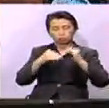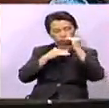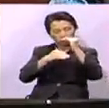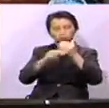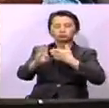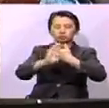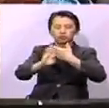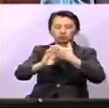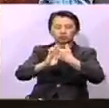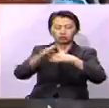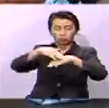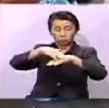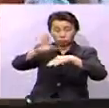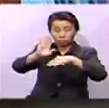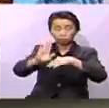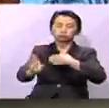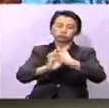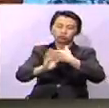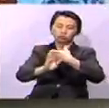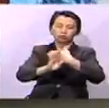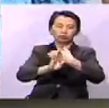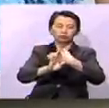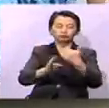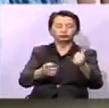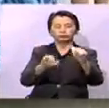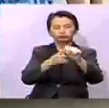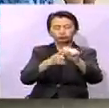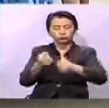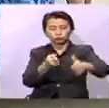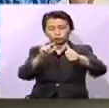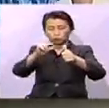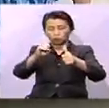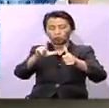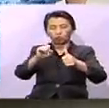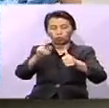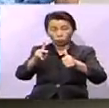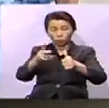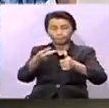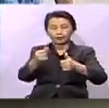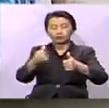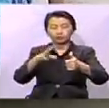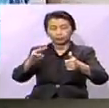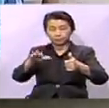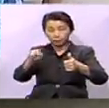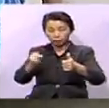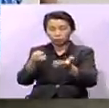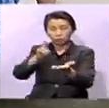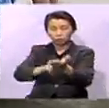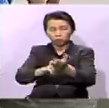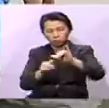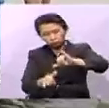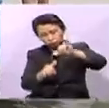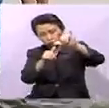bahaya, melepasi paras bahaya, iaitu Sungai Golok Rantau Panjang Pasir Mas yang merekodkan